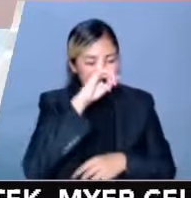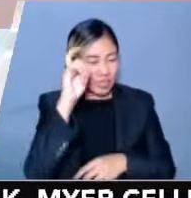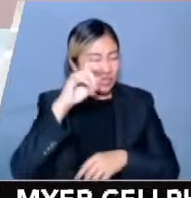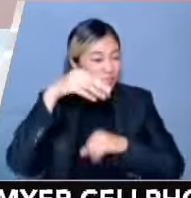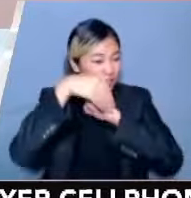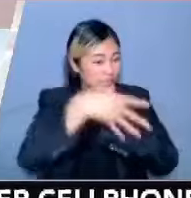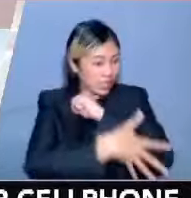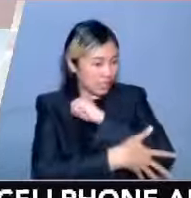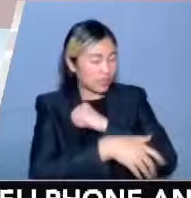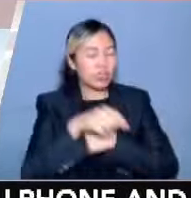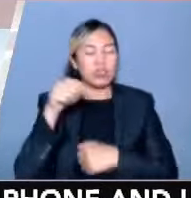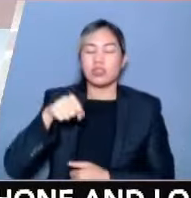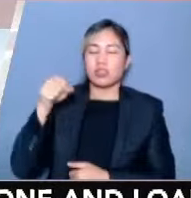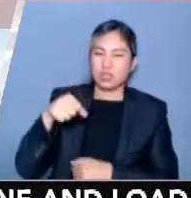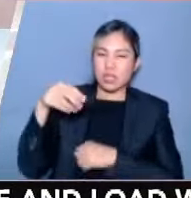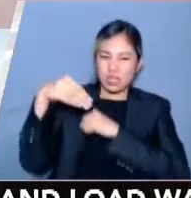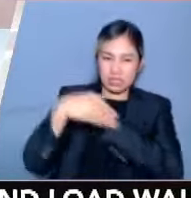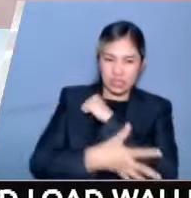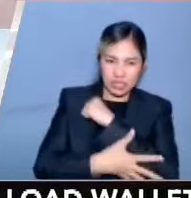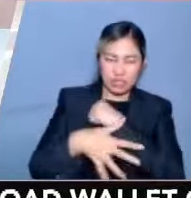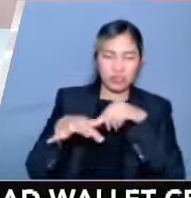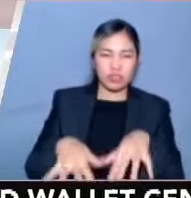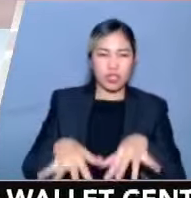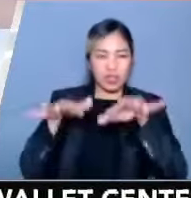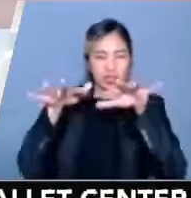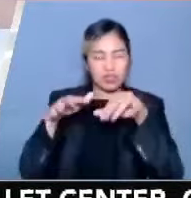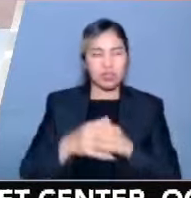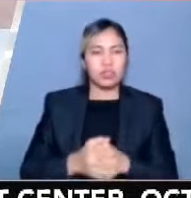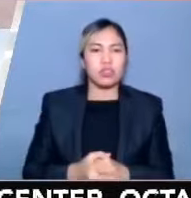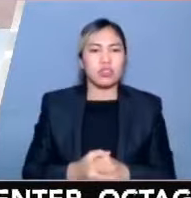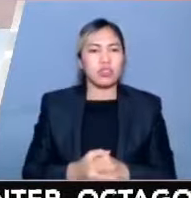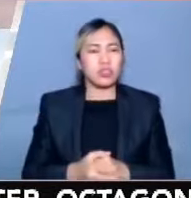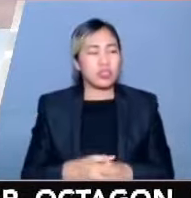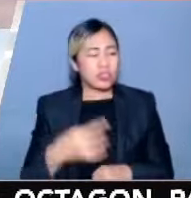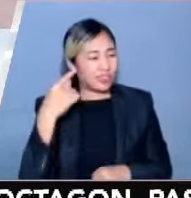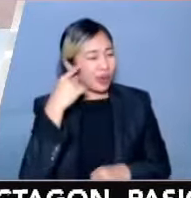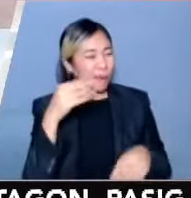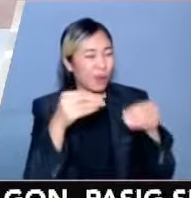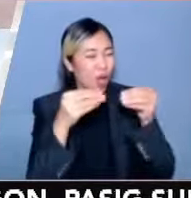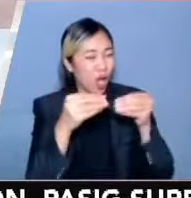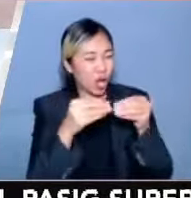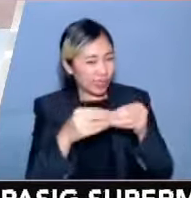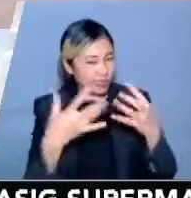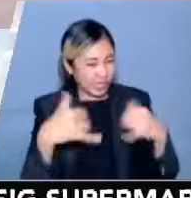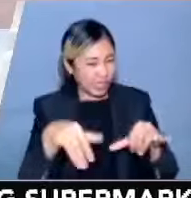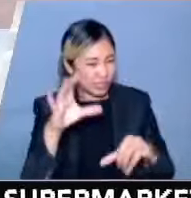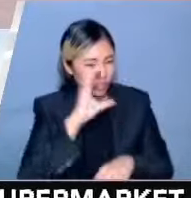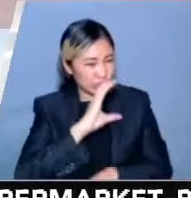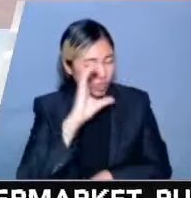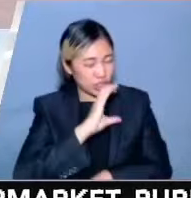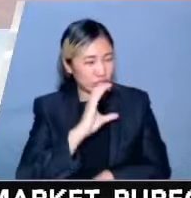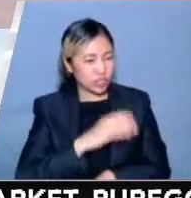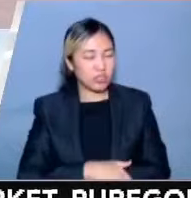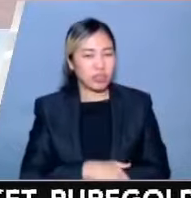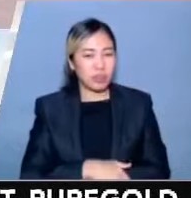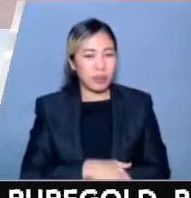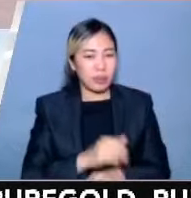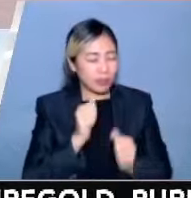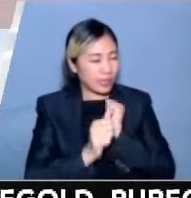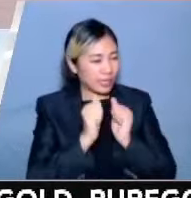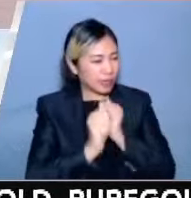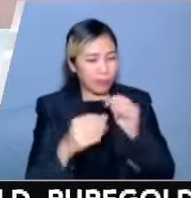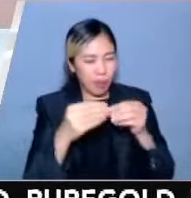flooding, sir. Mm-hmm. At tataas pa po ba itong mga numerong ito? Ano po, sir? Tataas pa po ba itong numerong